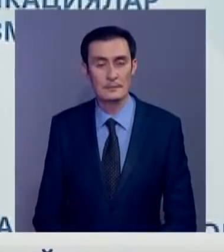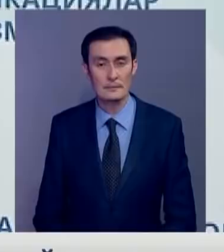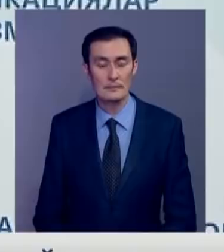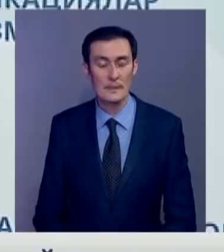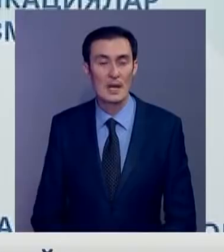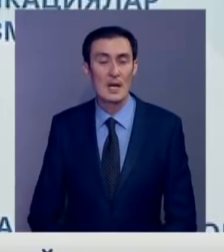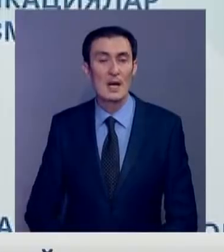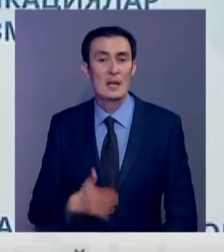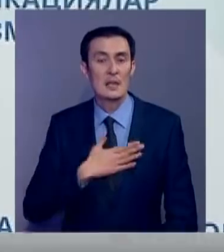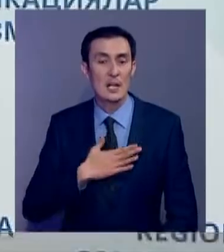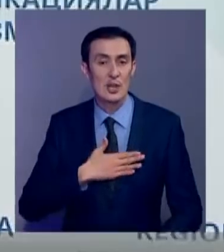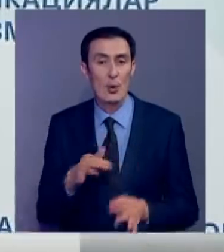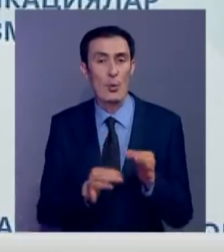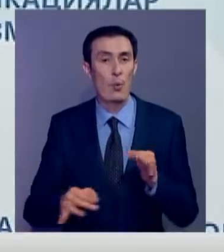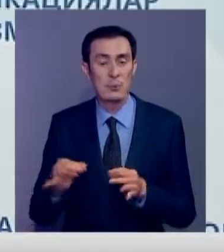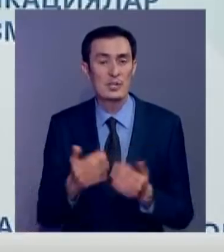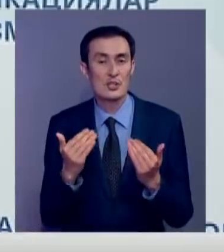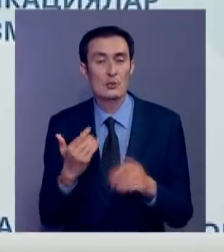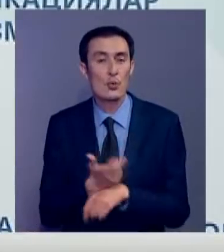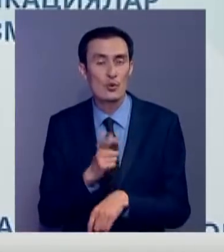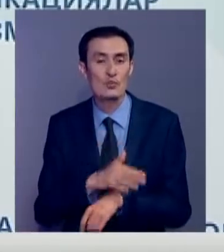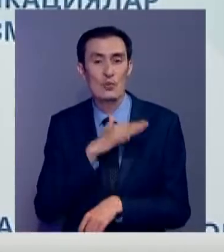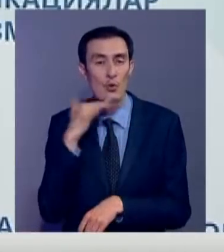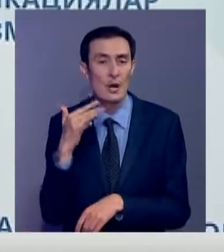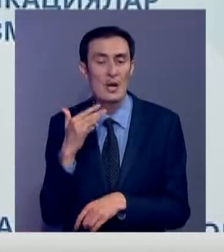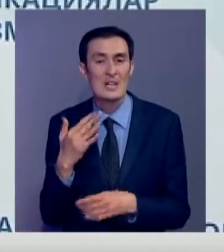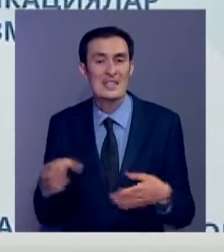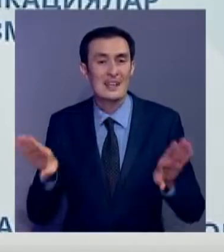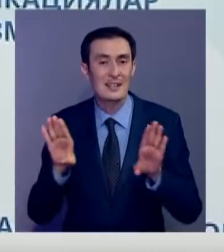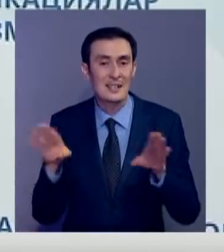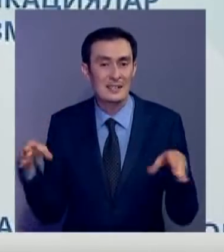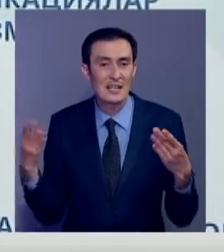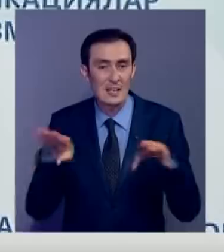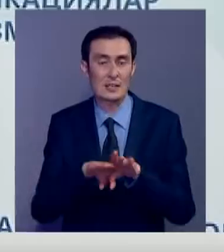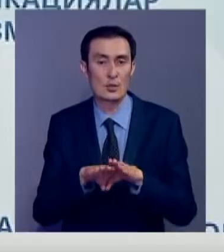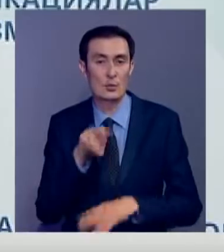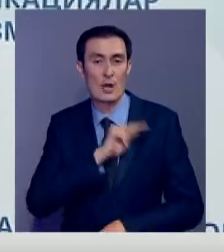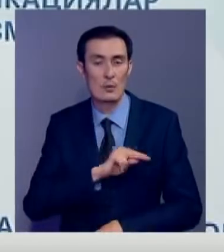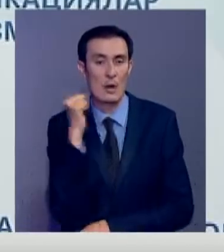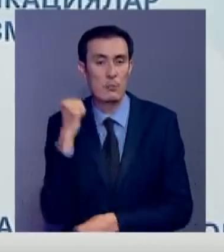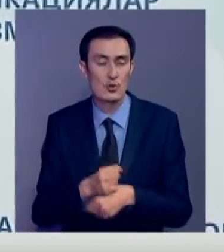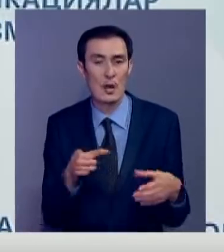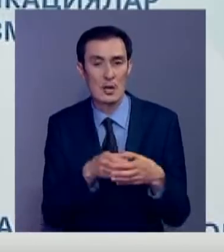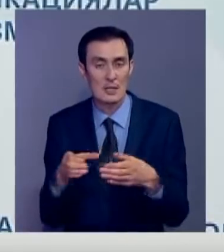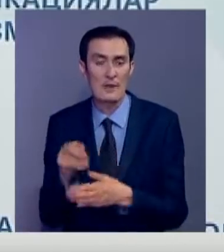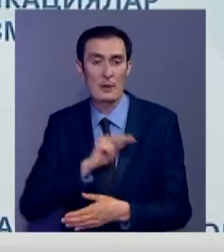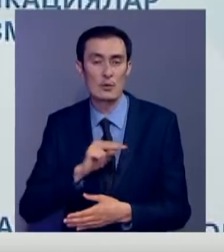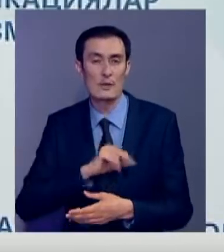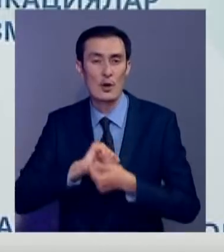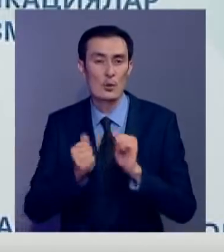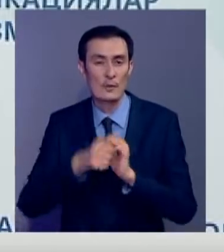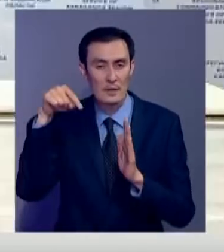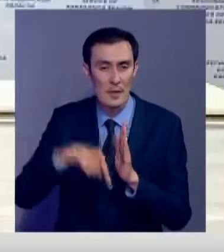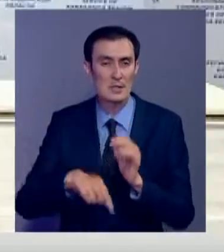Специфика нашей области – очень большое количество закрытых трудовых коллективов, которые работают на месторождениях,